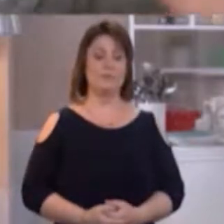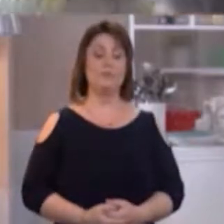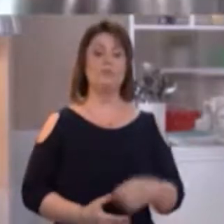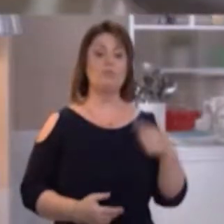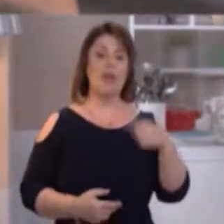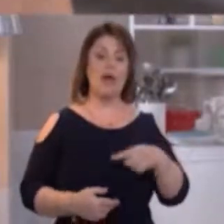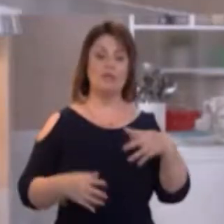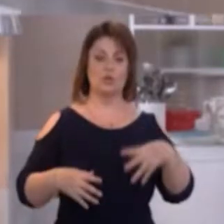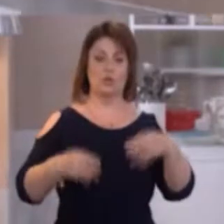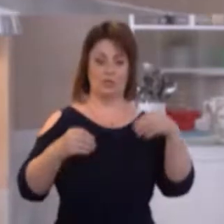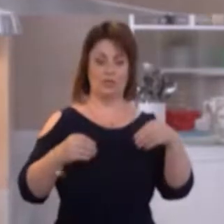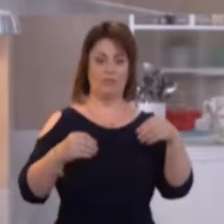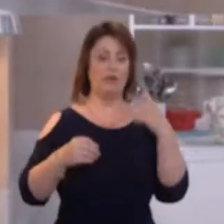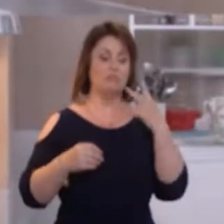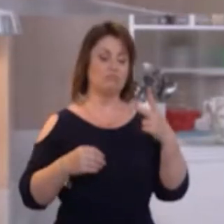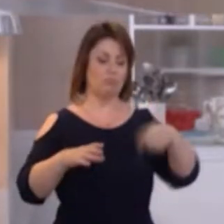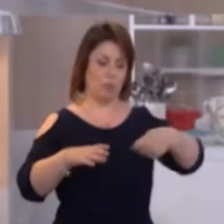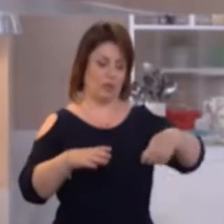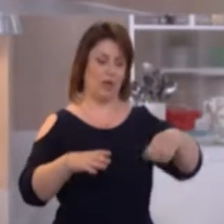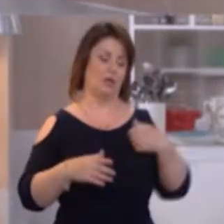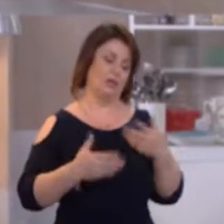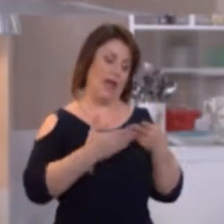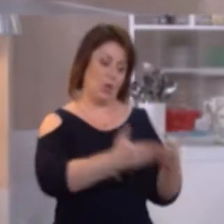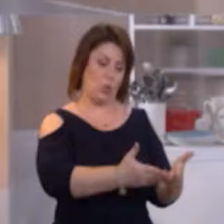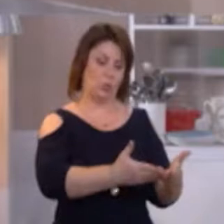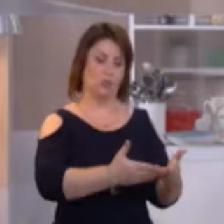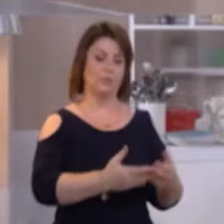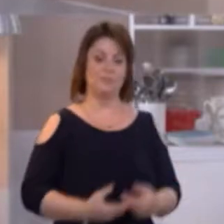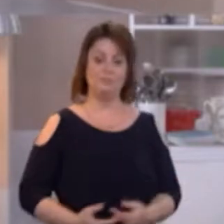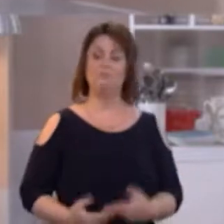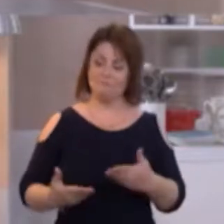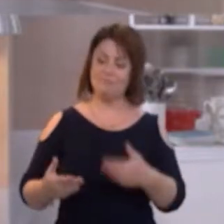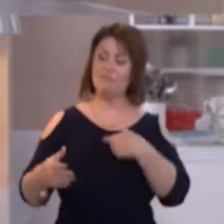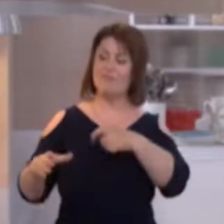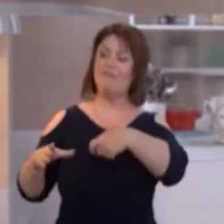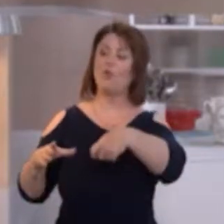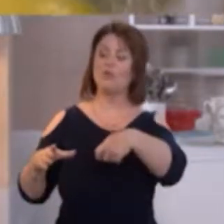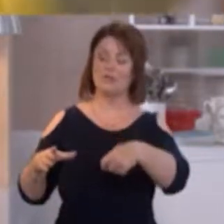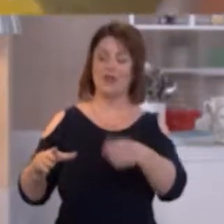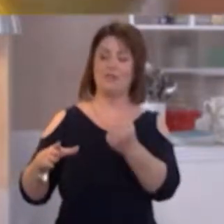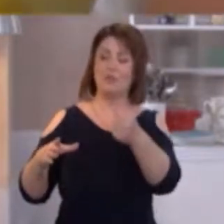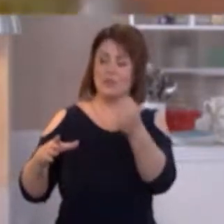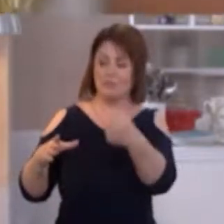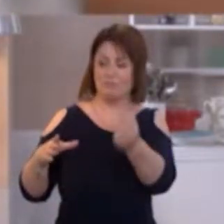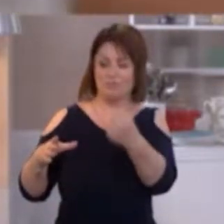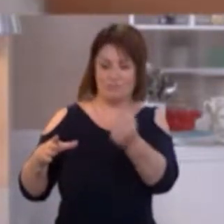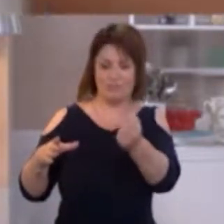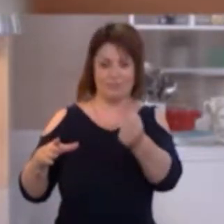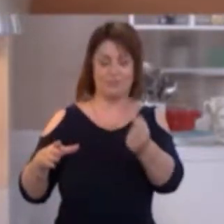dobbiamo montare molto. Ti do una mano. Andiamo. Un trucco. Ecco. Già sono stanca. Andiamo a montare parecchio.